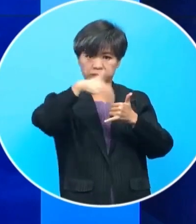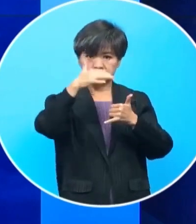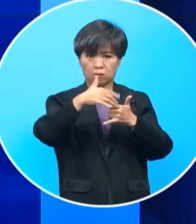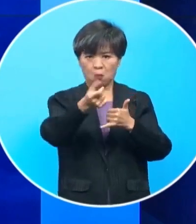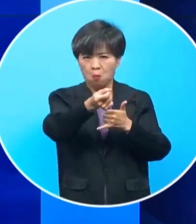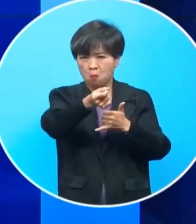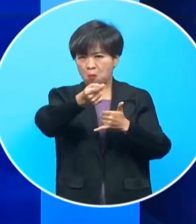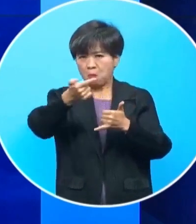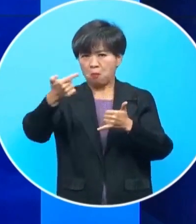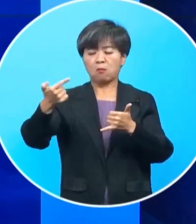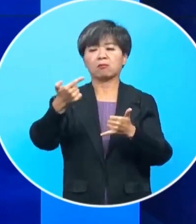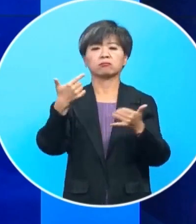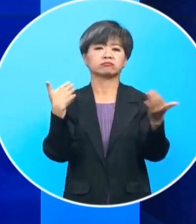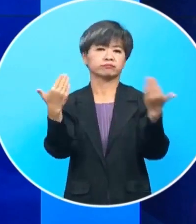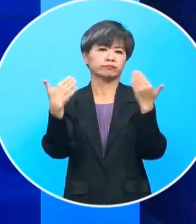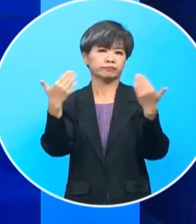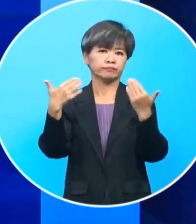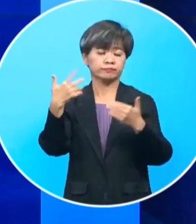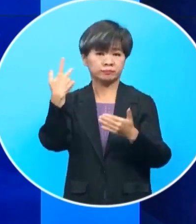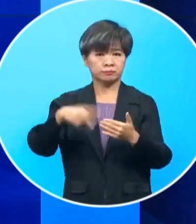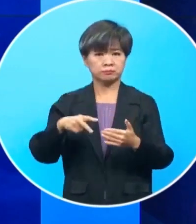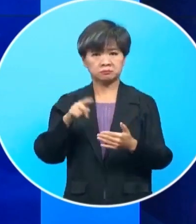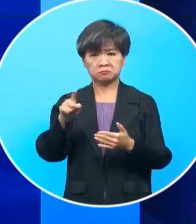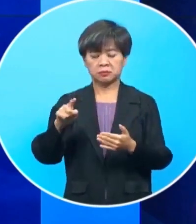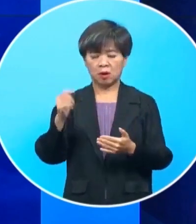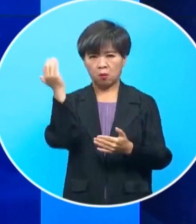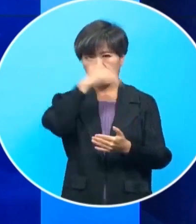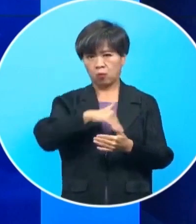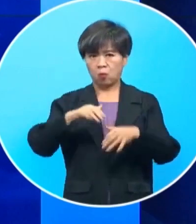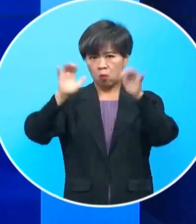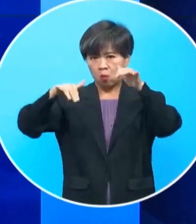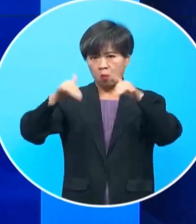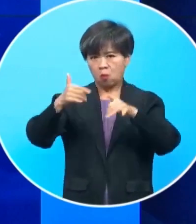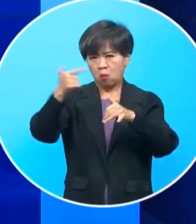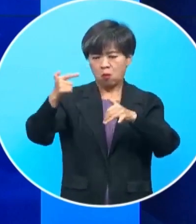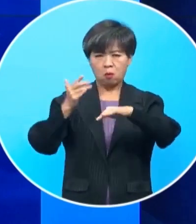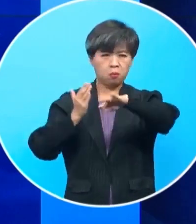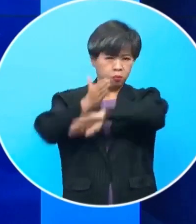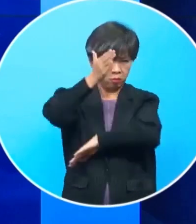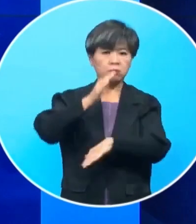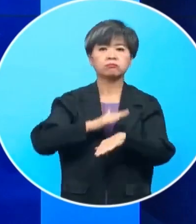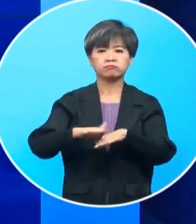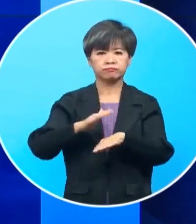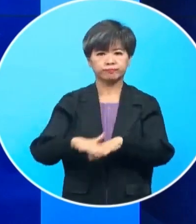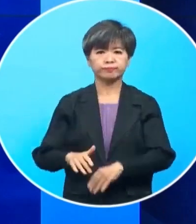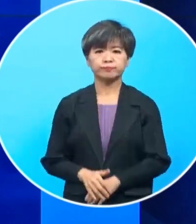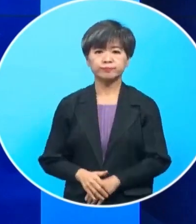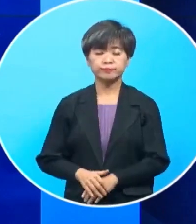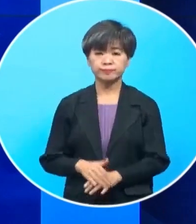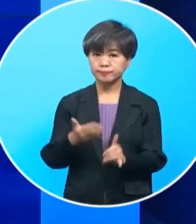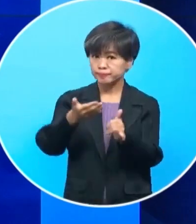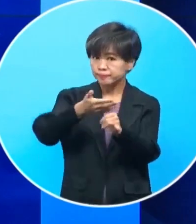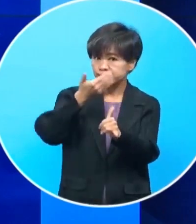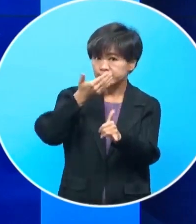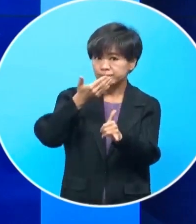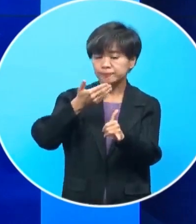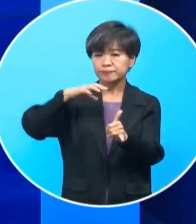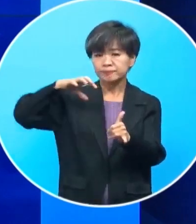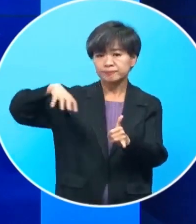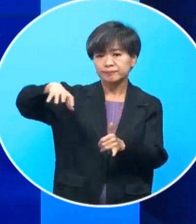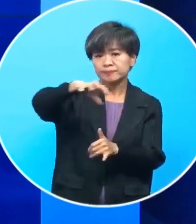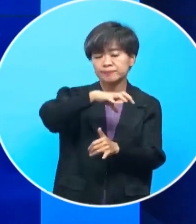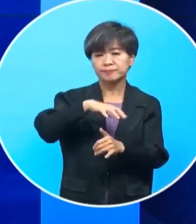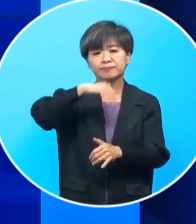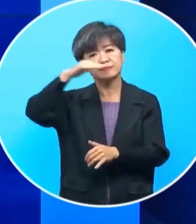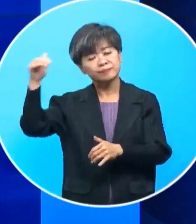会很明显的加剧，而且呢容易有局部的大雨或者是豪雨。那再来的话，可能北部各地的山